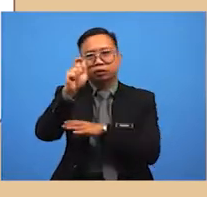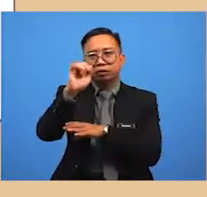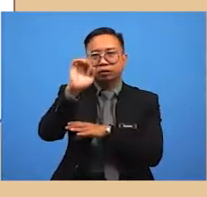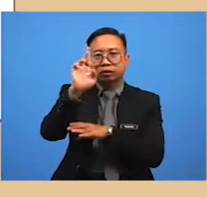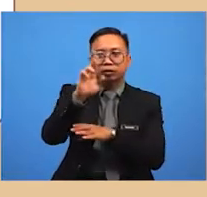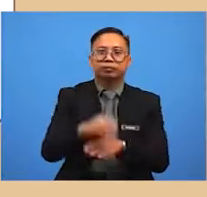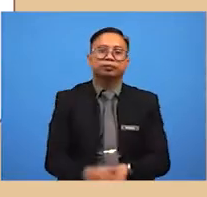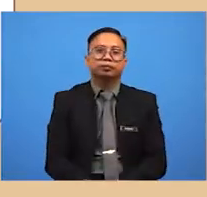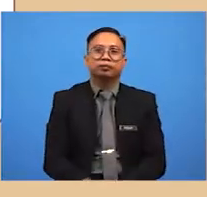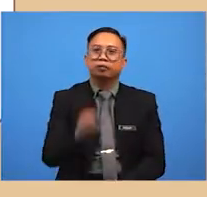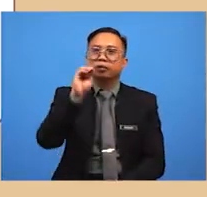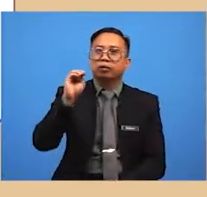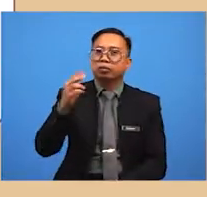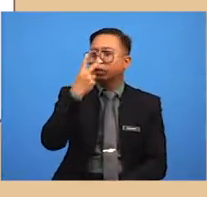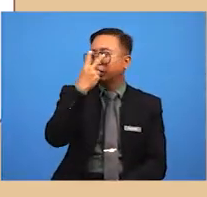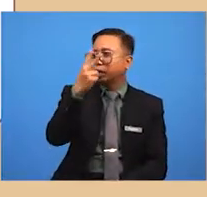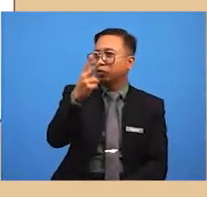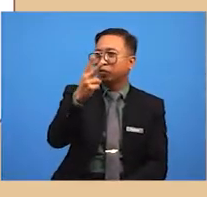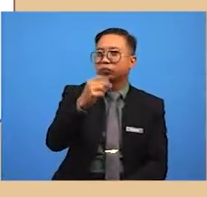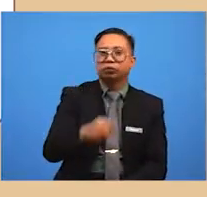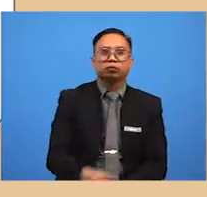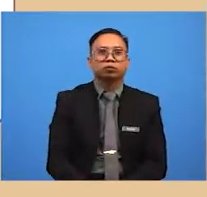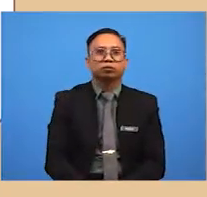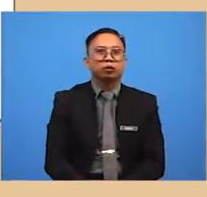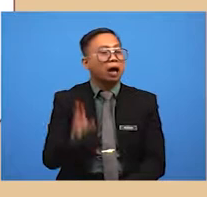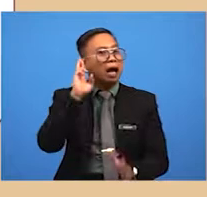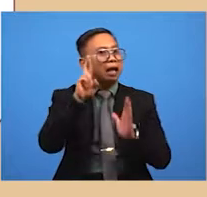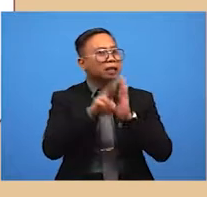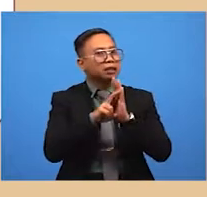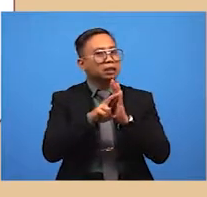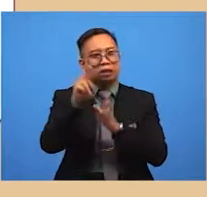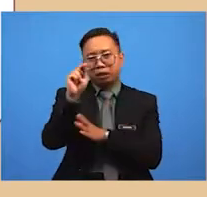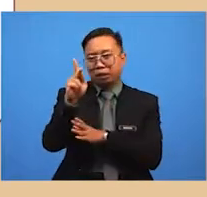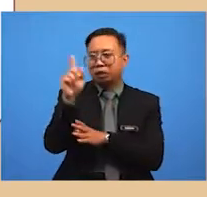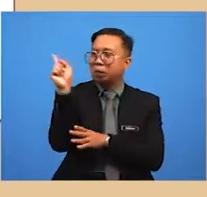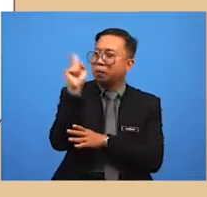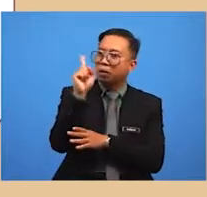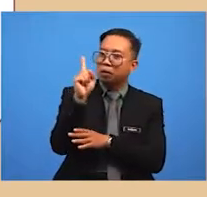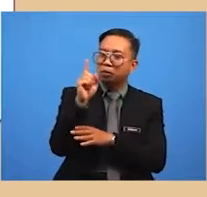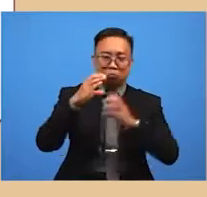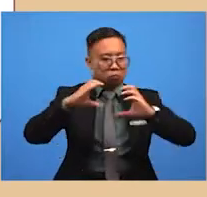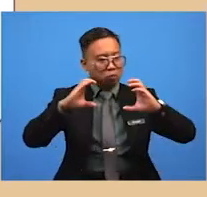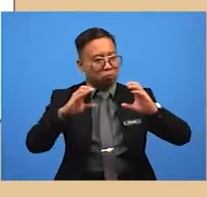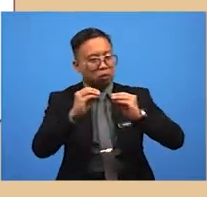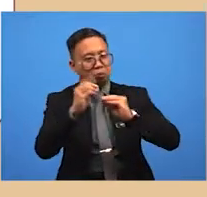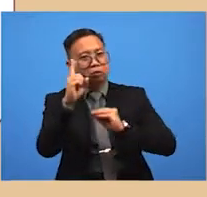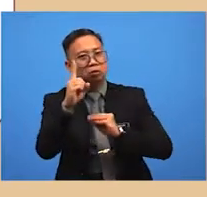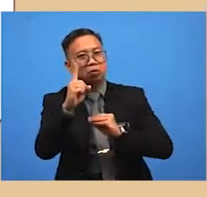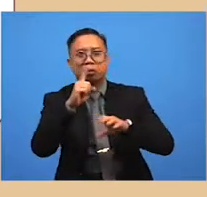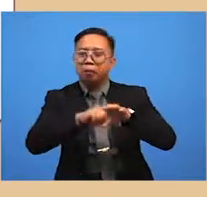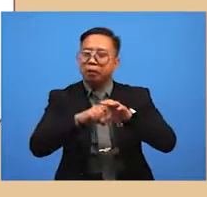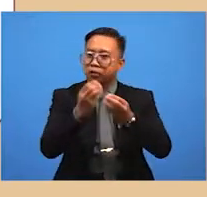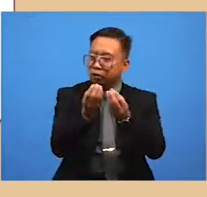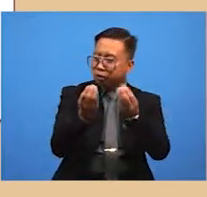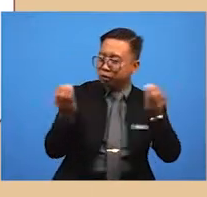perhatikan, dalam rajah ini, nukleus manakah yang mendahului semasa tiub